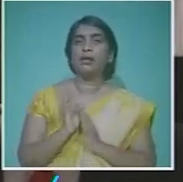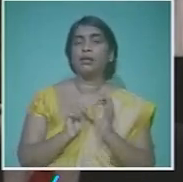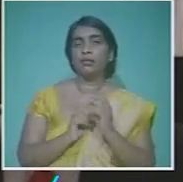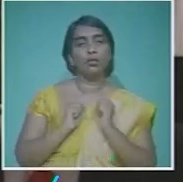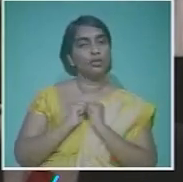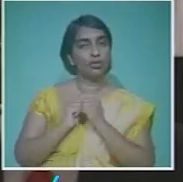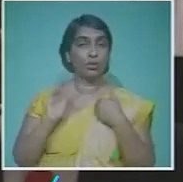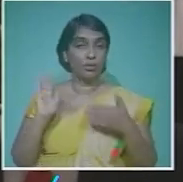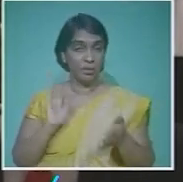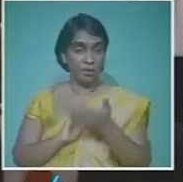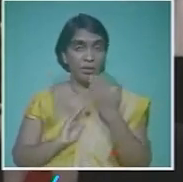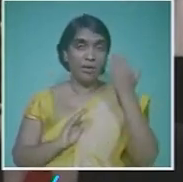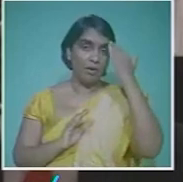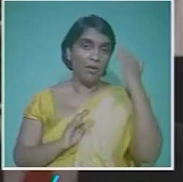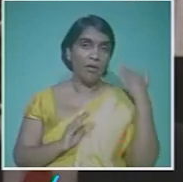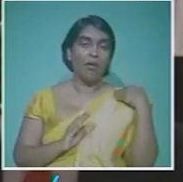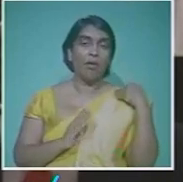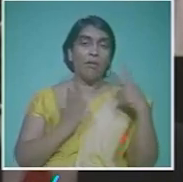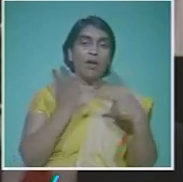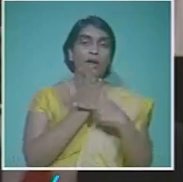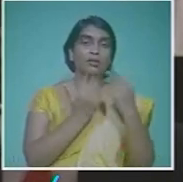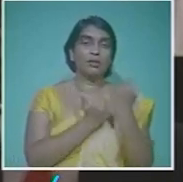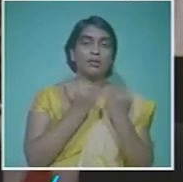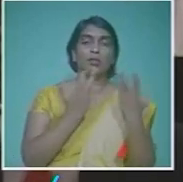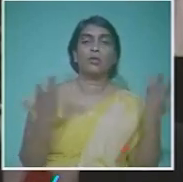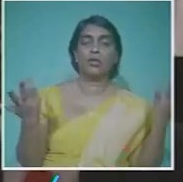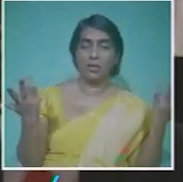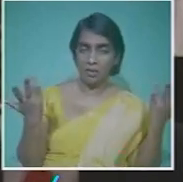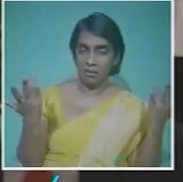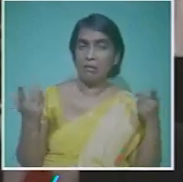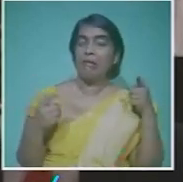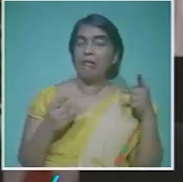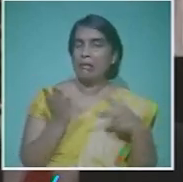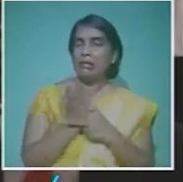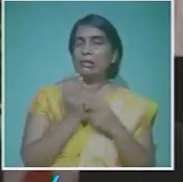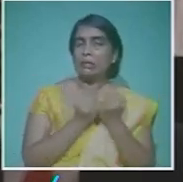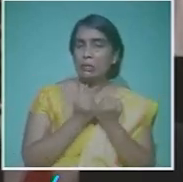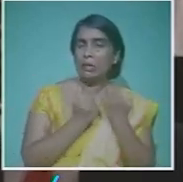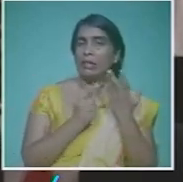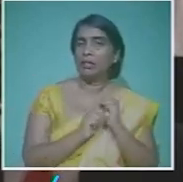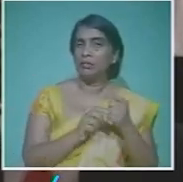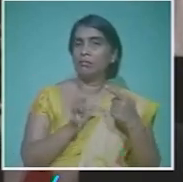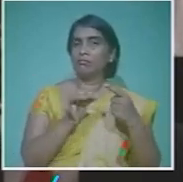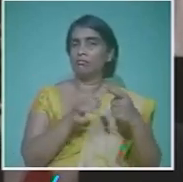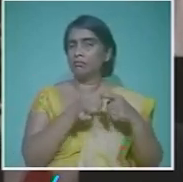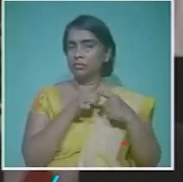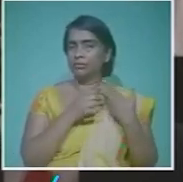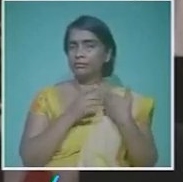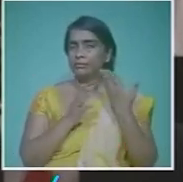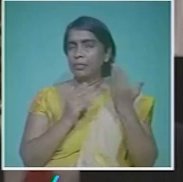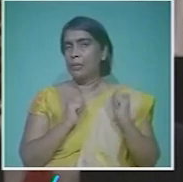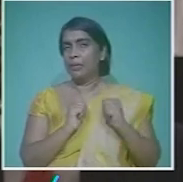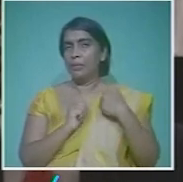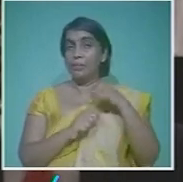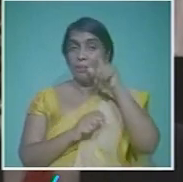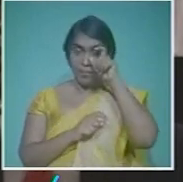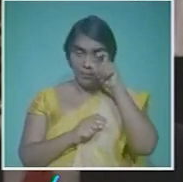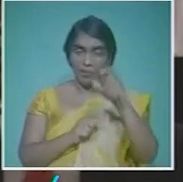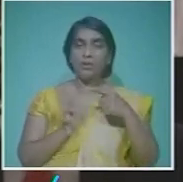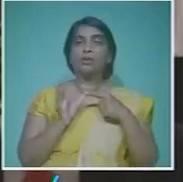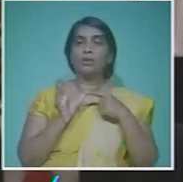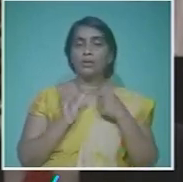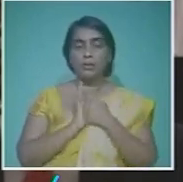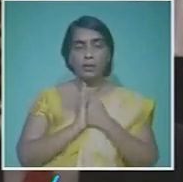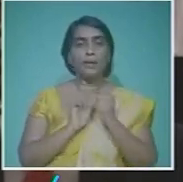මම රස්සාවට ගියොත් අම්මගේ සමෘද්ධිය නැති වෙනවා කිව්වා මෙන්න මේ උත්තරේ දිහා අපි ගැඹුරින් කල්පනා කරමු කියලා මම මේ